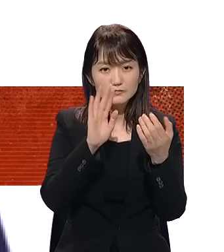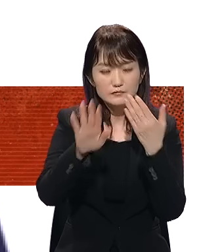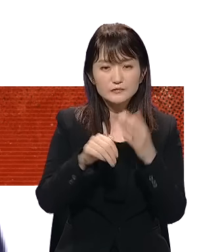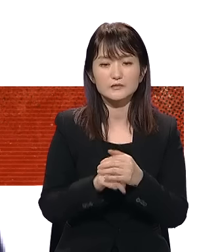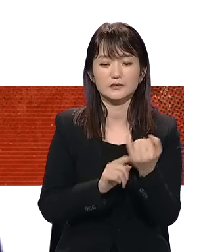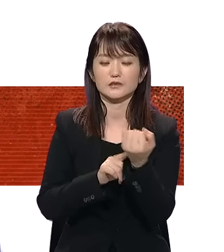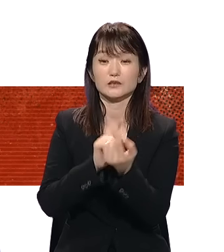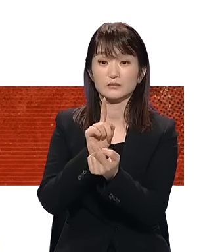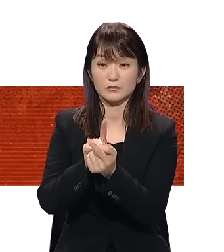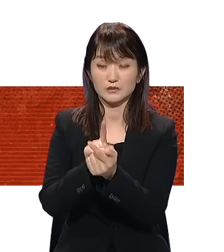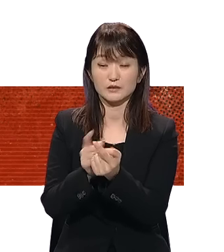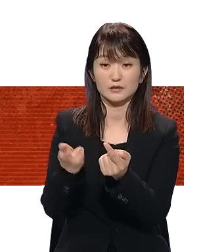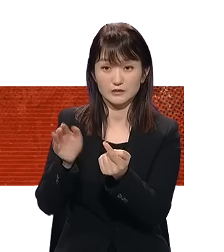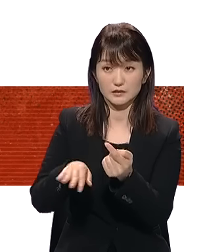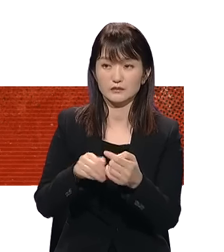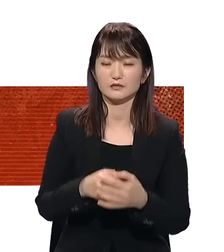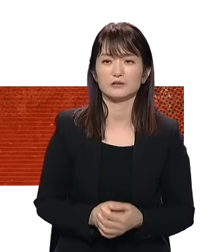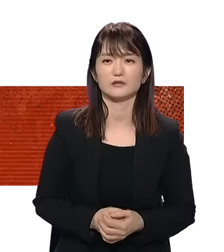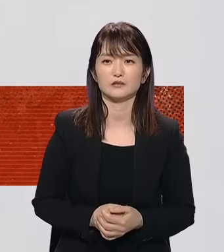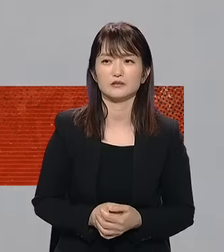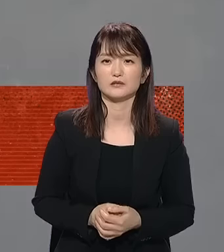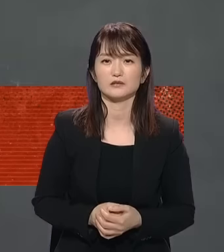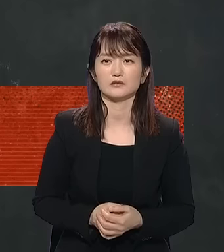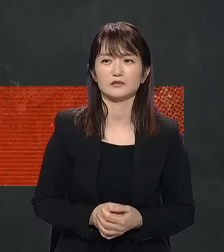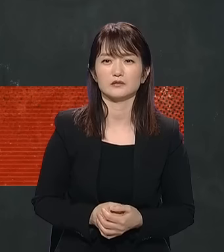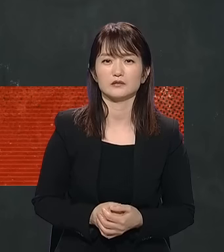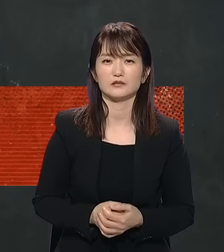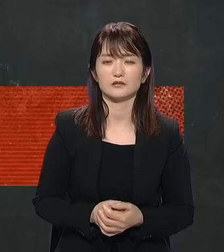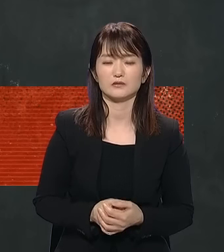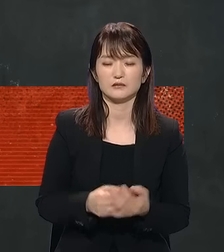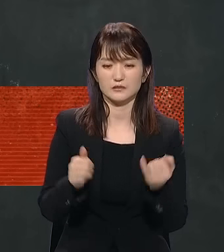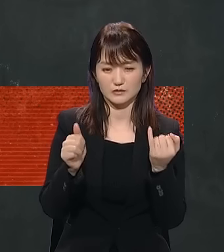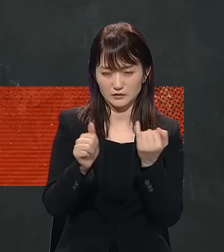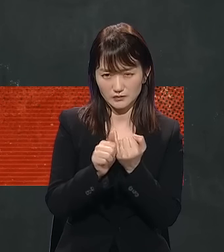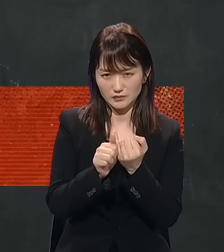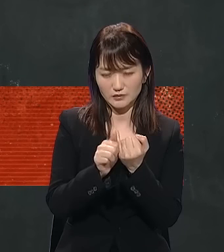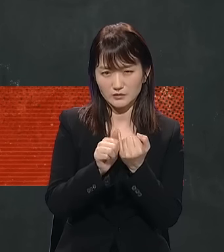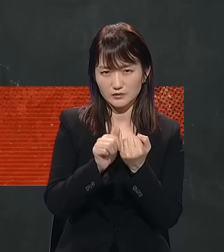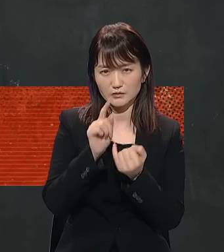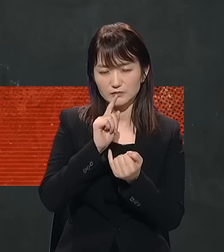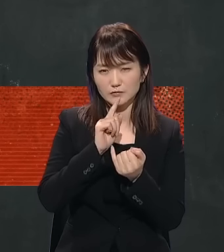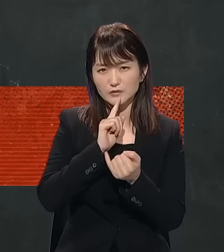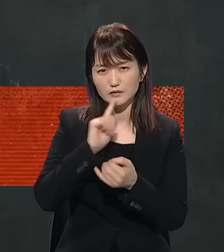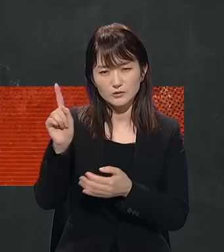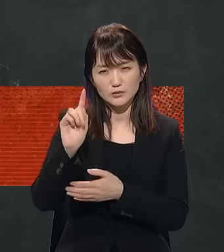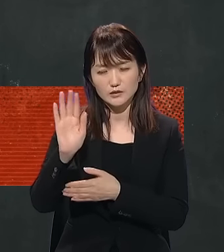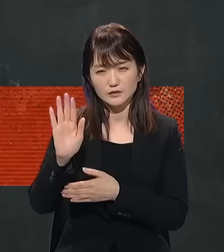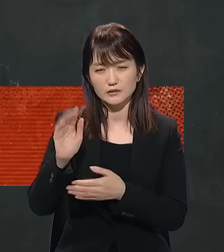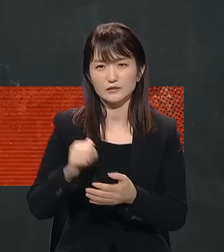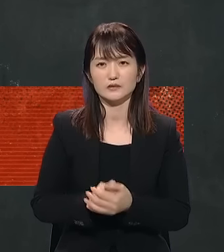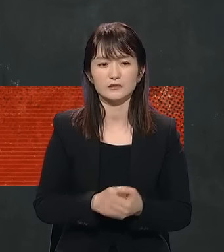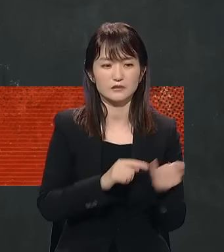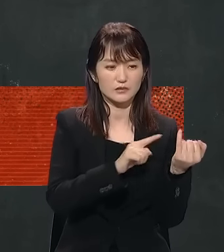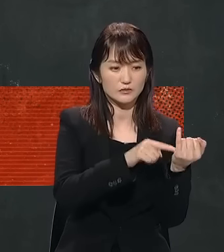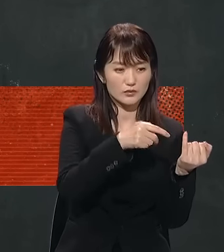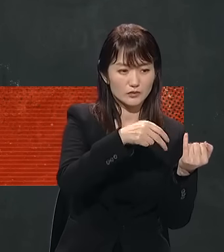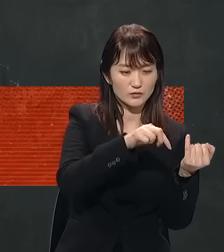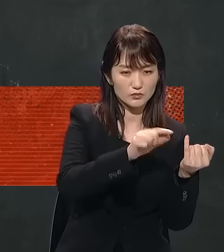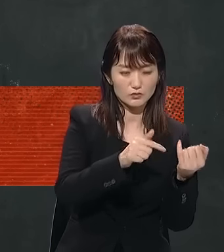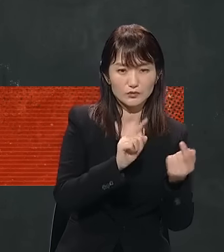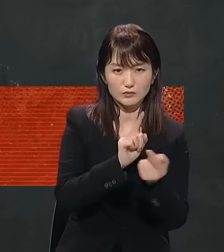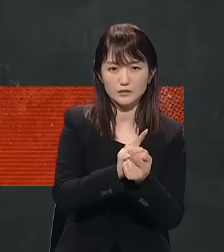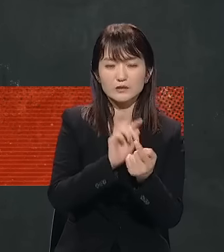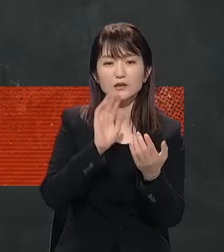아니지만 사실혼 관계였었던 적은 없고 그리고 선우숙 씨 만나기 전에 정리가 끝났다 이 취지인데 선우숙 씨